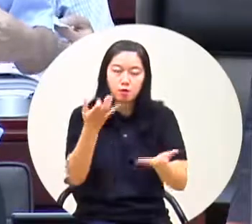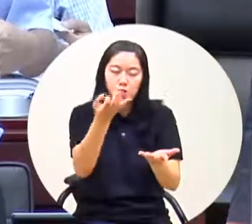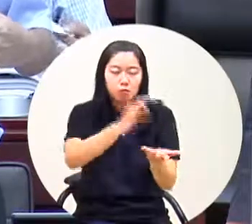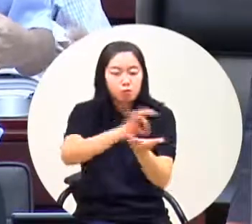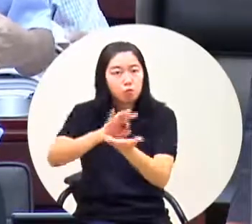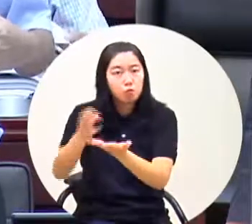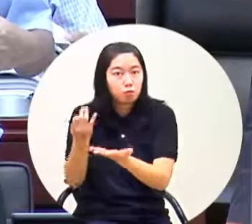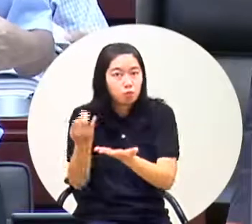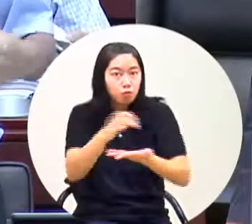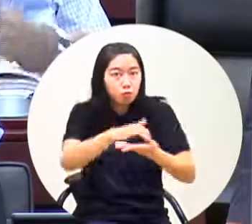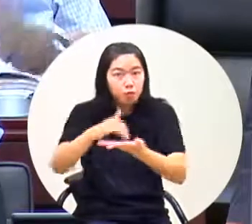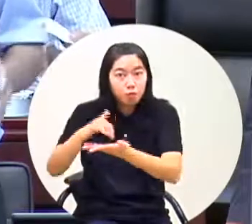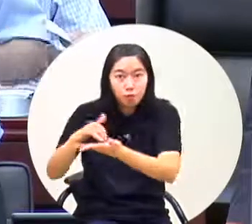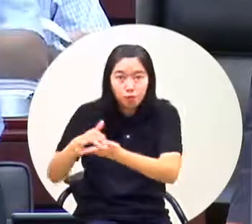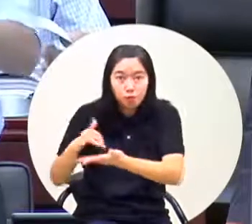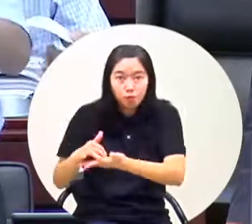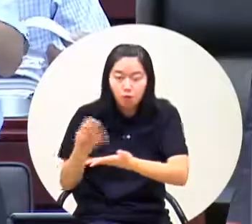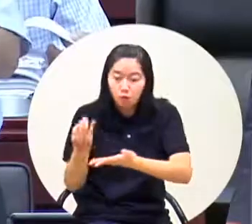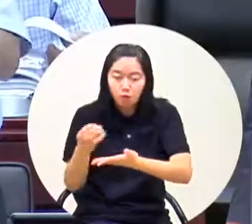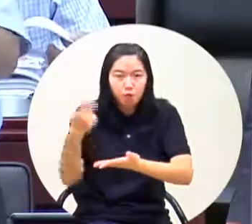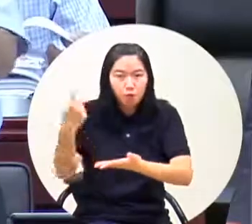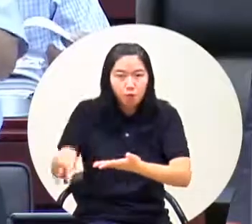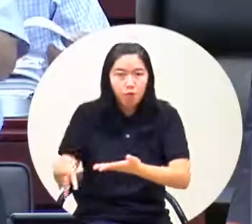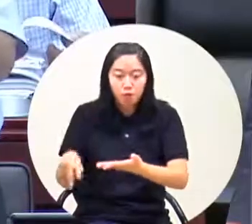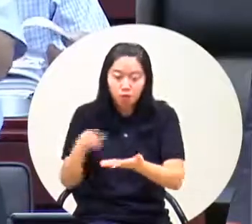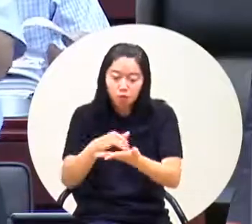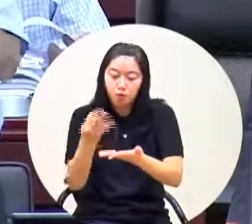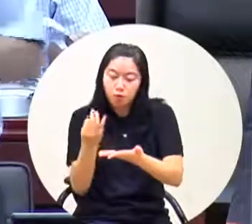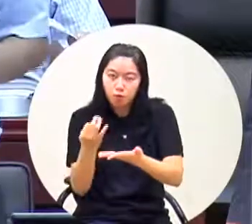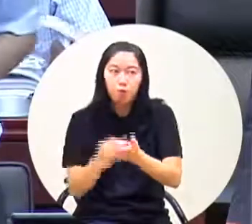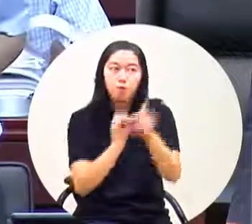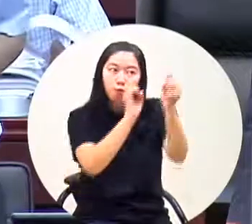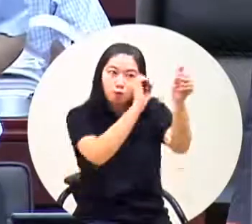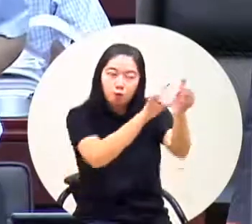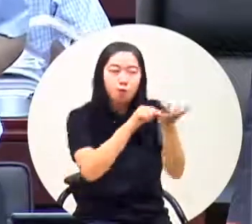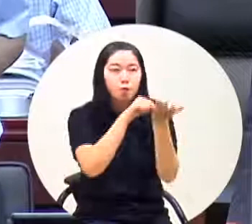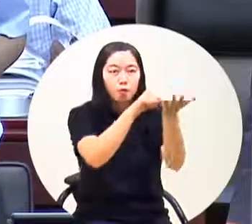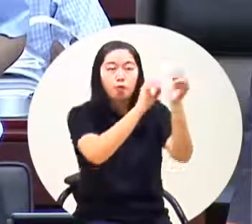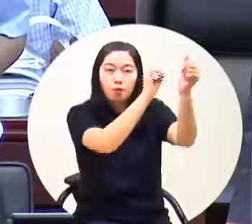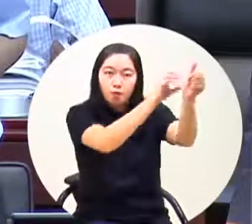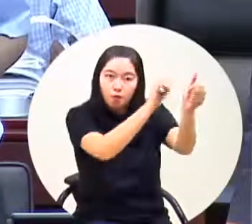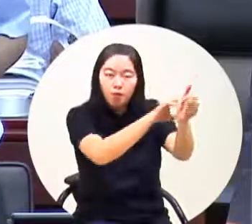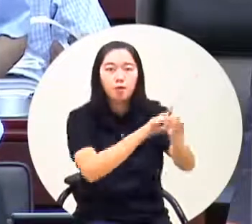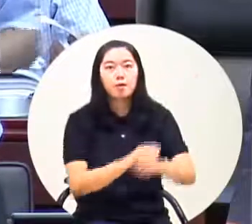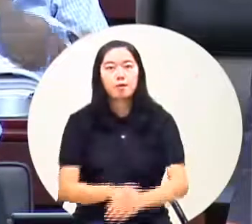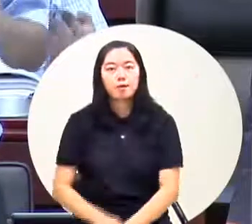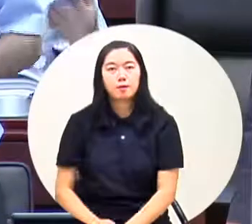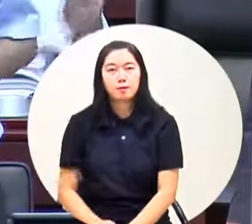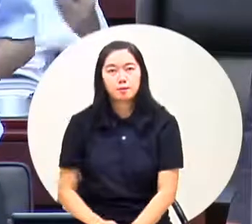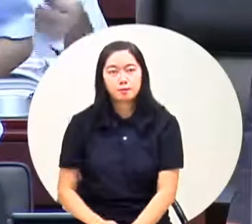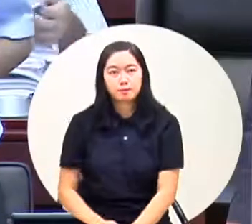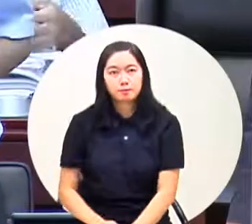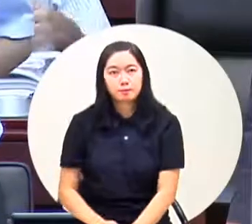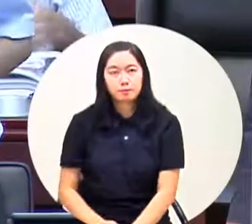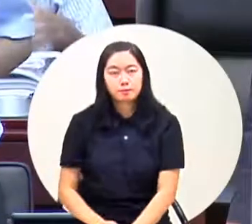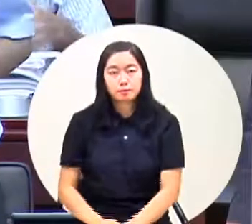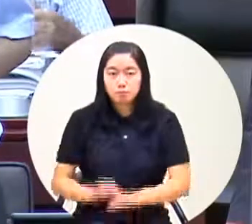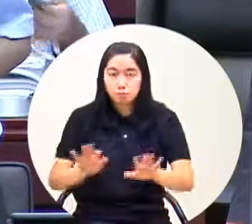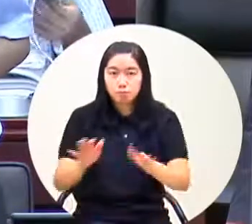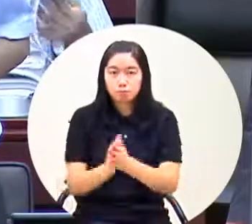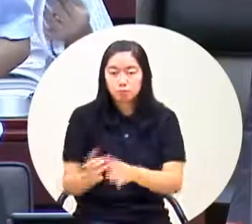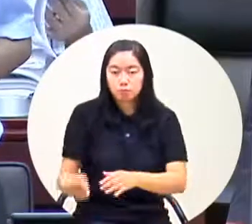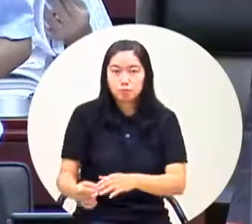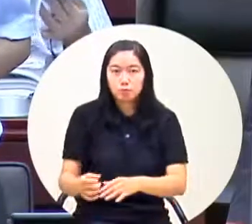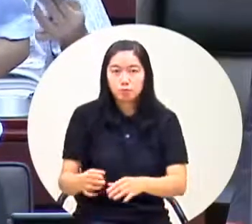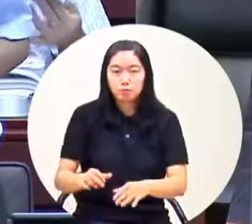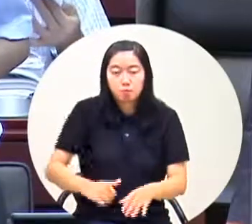哦，需要多少工程费？再去跟环保署申请工程费的一个状况。目前是这样，执行的期间是对